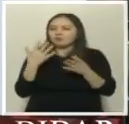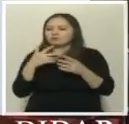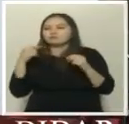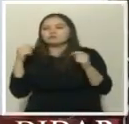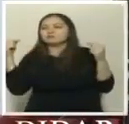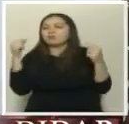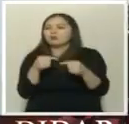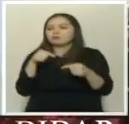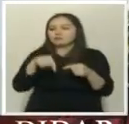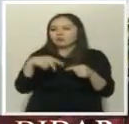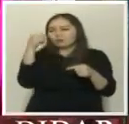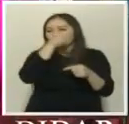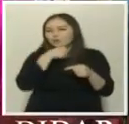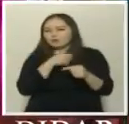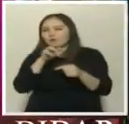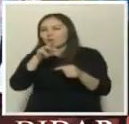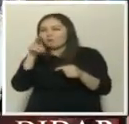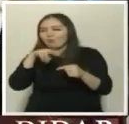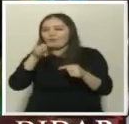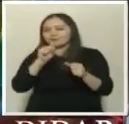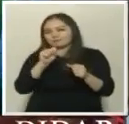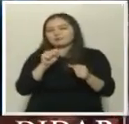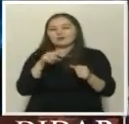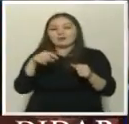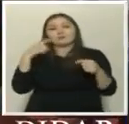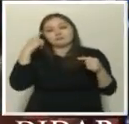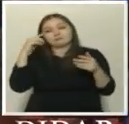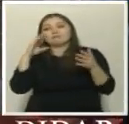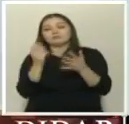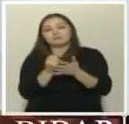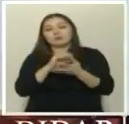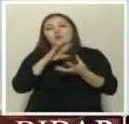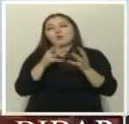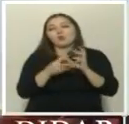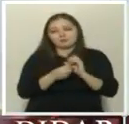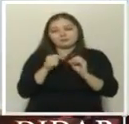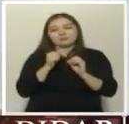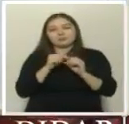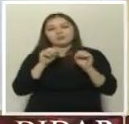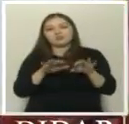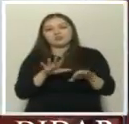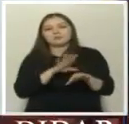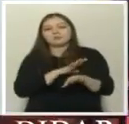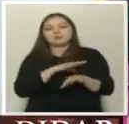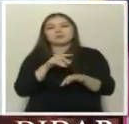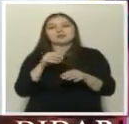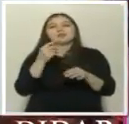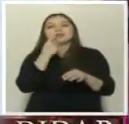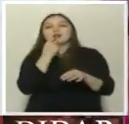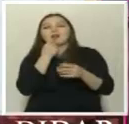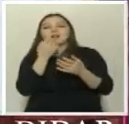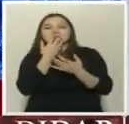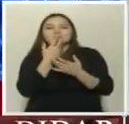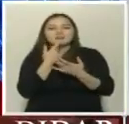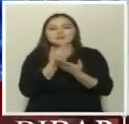году в моде сочные и яркие цвета наступившем году это карминово-красный оттенок с фиолетовым подтоном Мне очень нравится